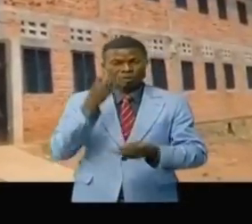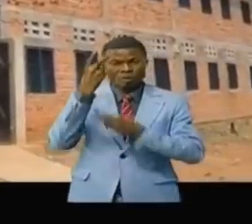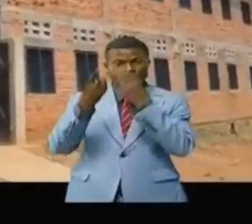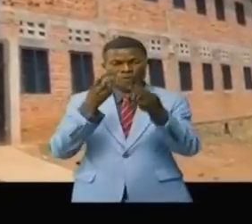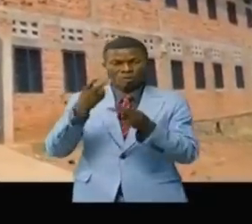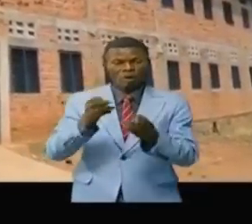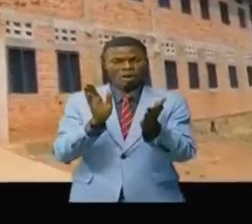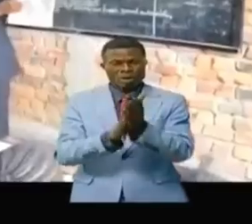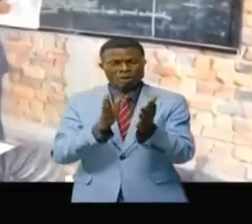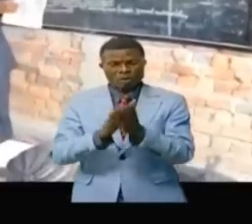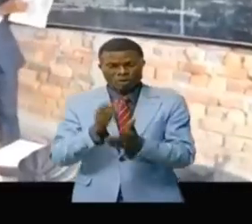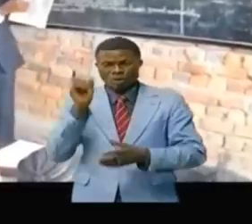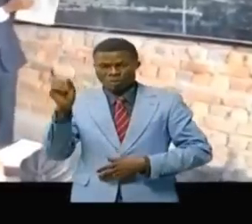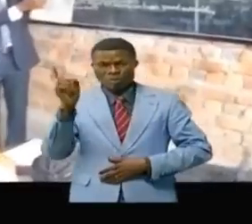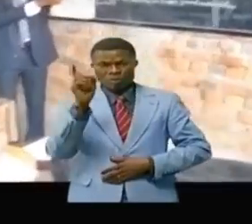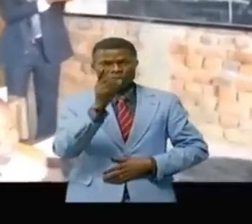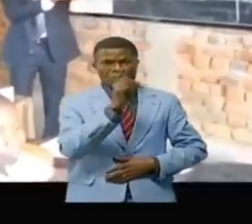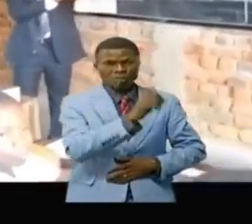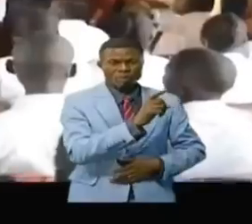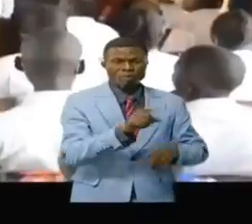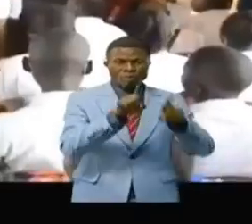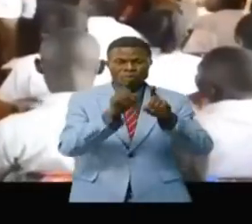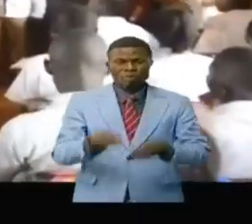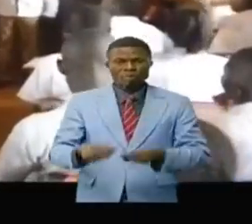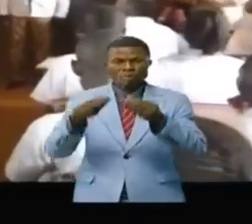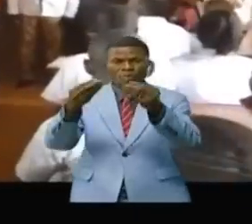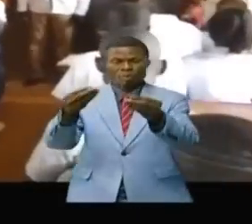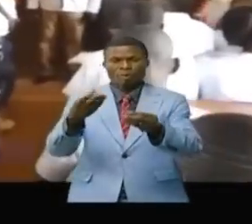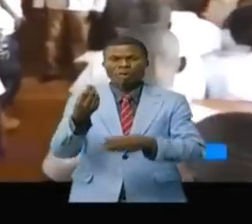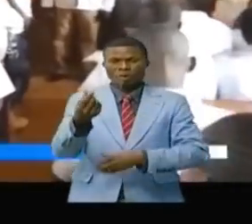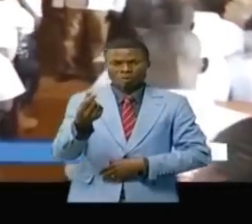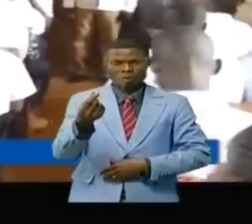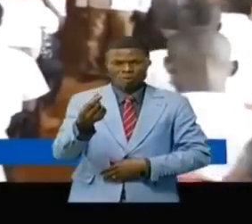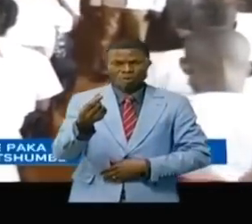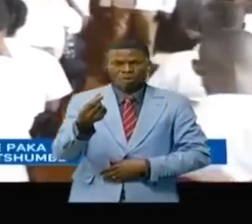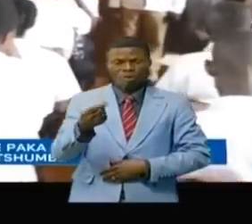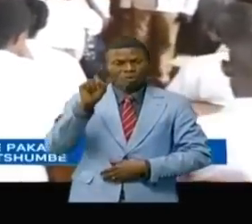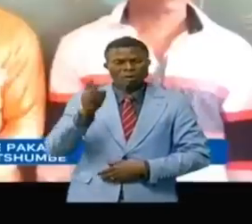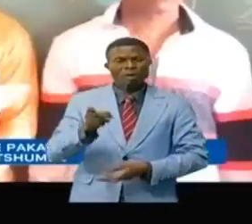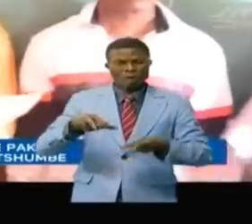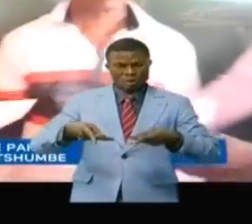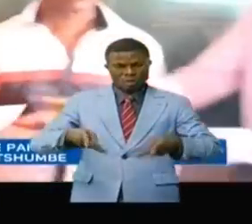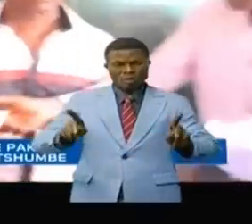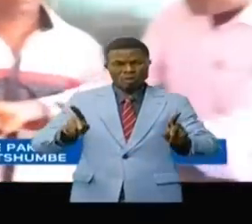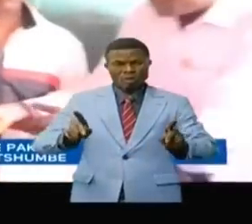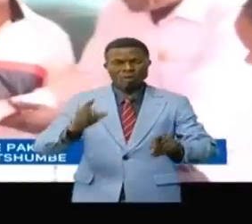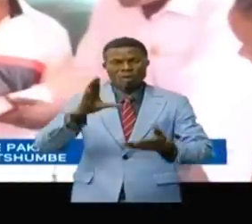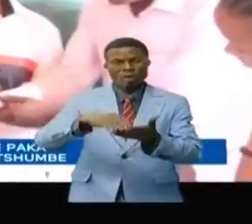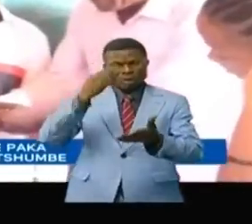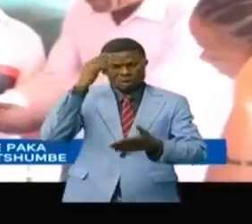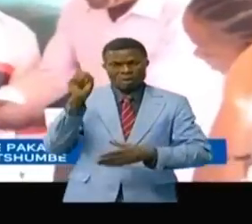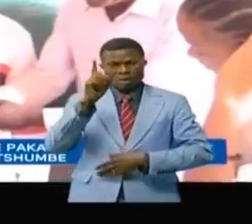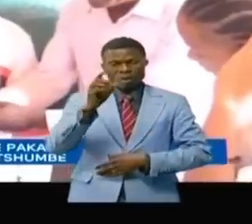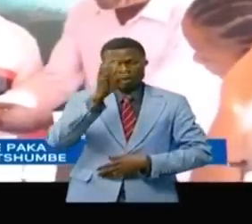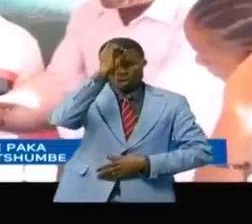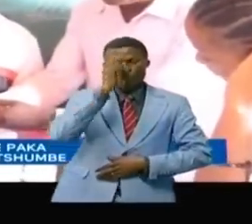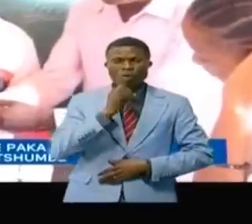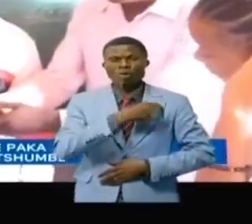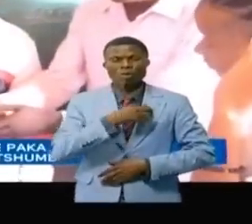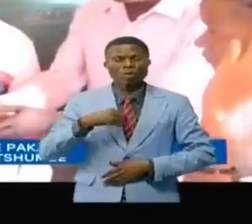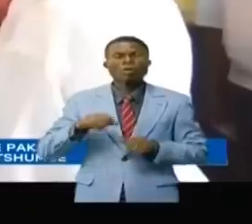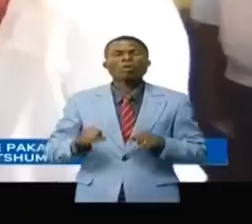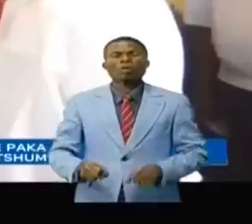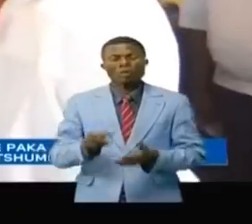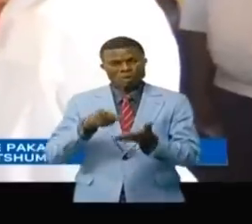de quelques écoles de la ville et la remise d'une enveloppe qui devra permettre à une élève orpheline des pères et des mères